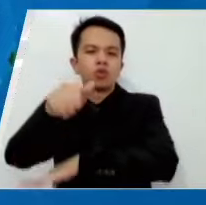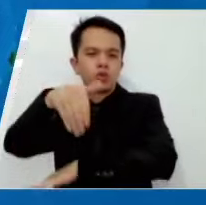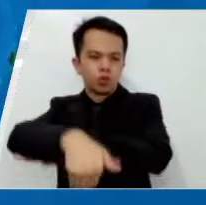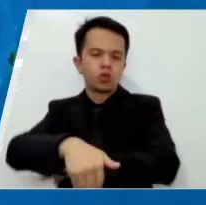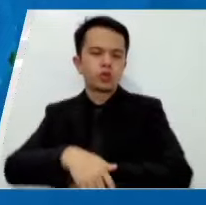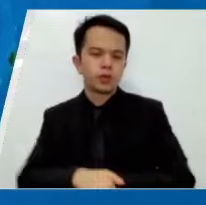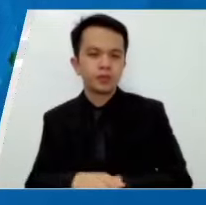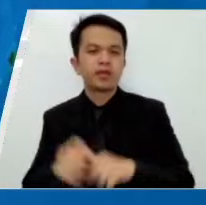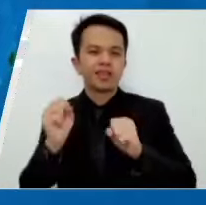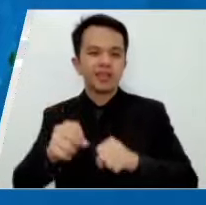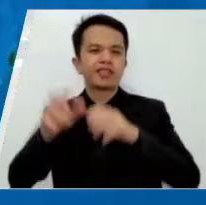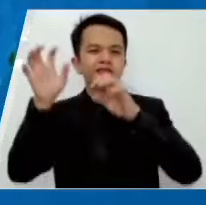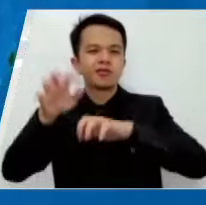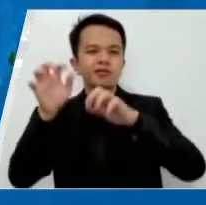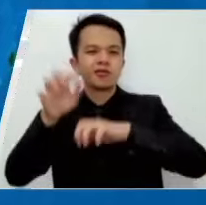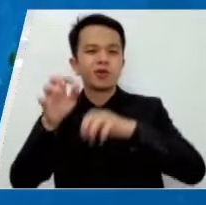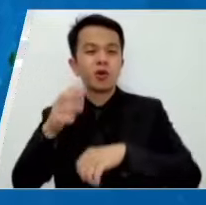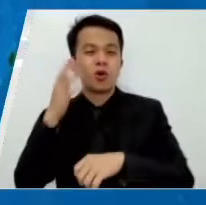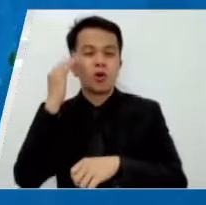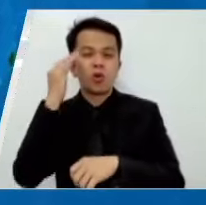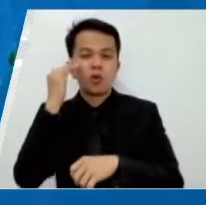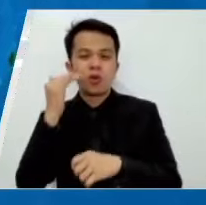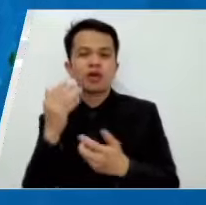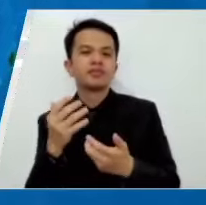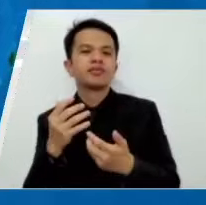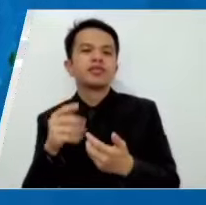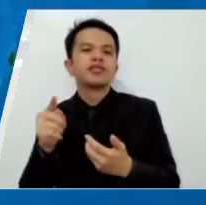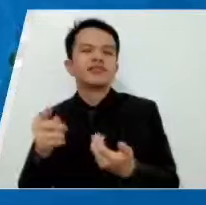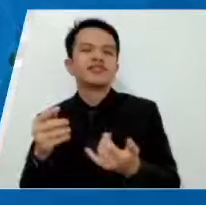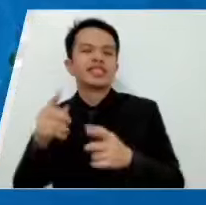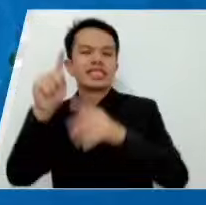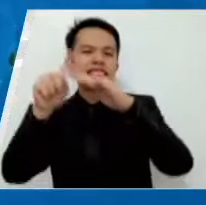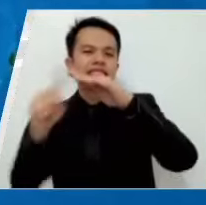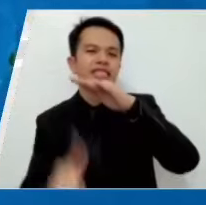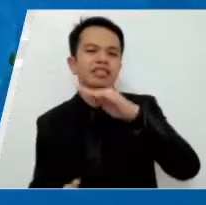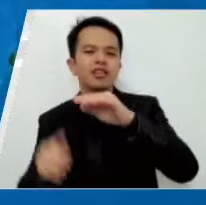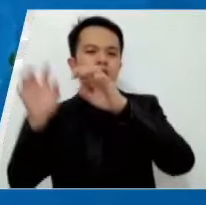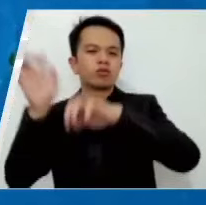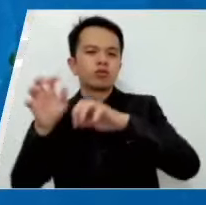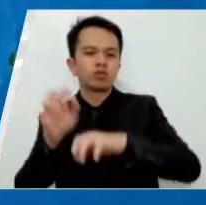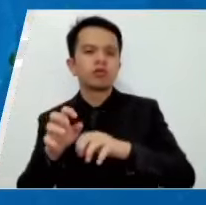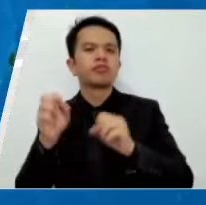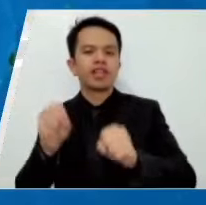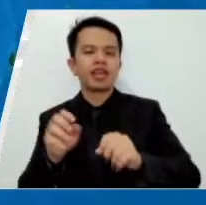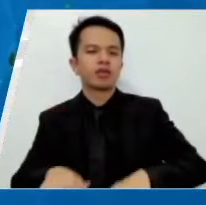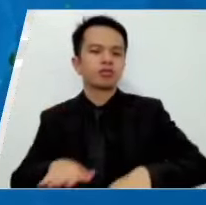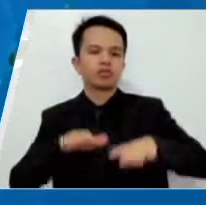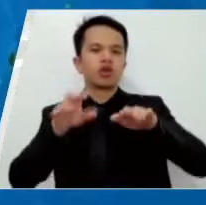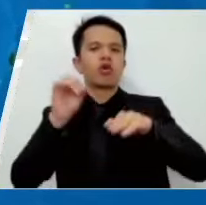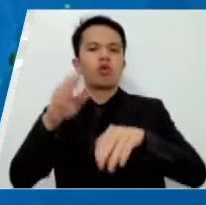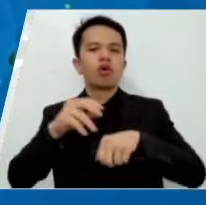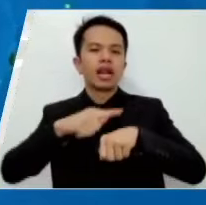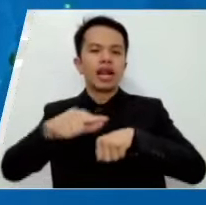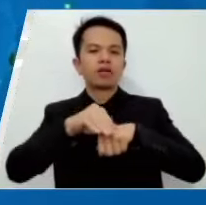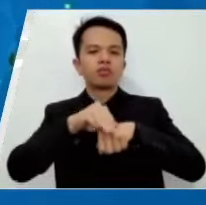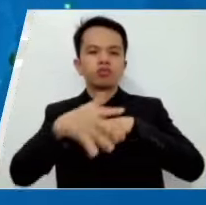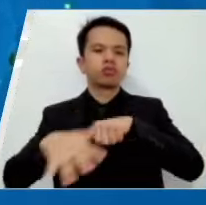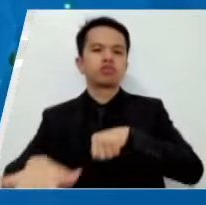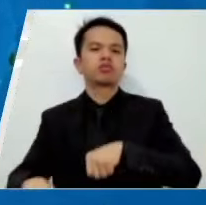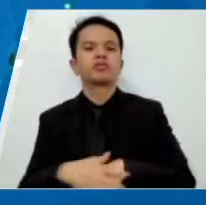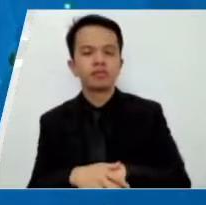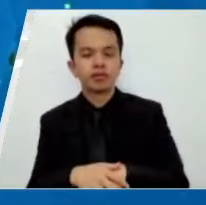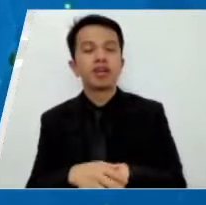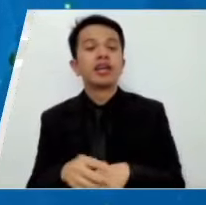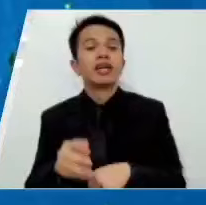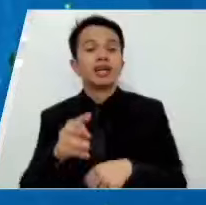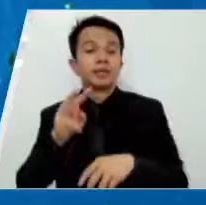na ulan sa ilang lugar dahil sa thunderstorms, kaya maging alert ka rin sa banta ng baha o landslide. Sa Metro Manila, magdala ng payong dahil